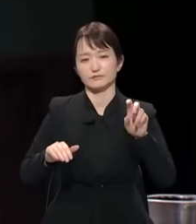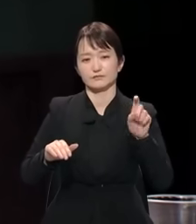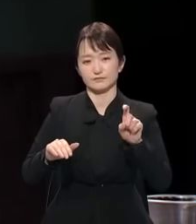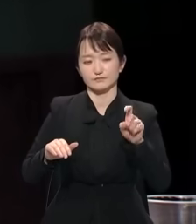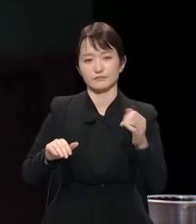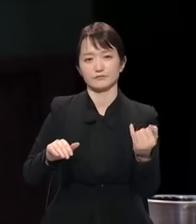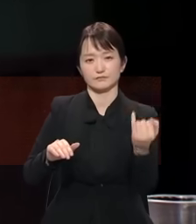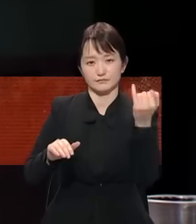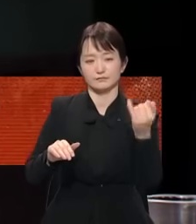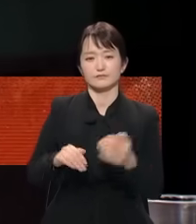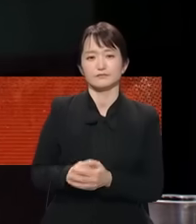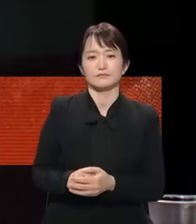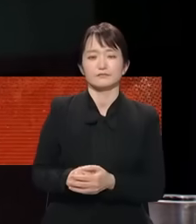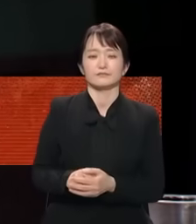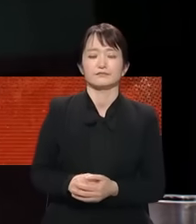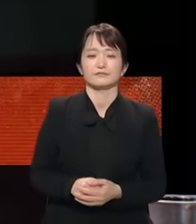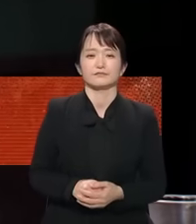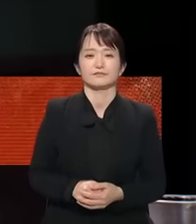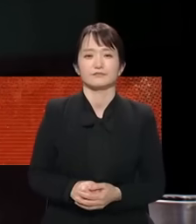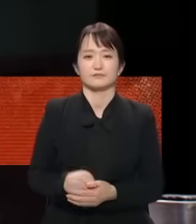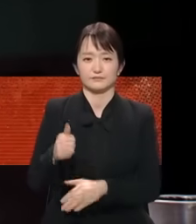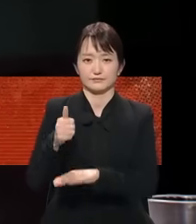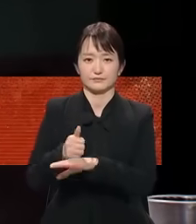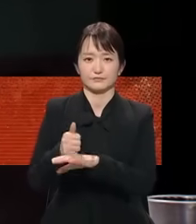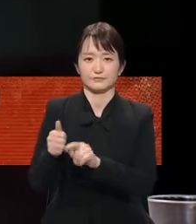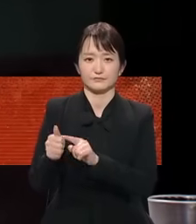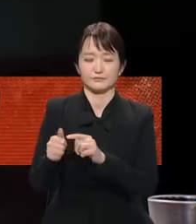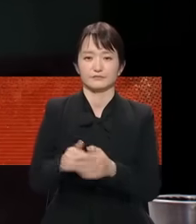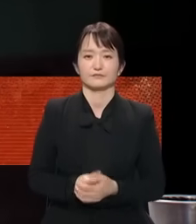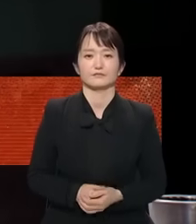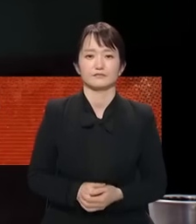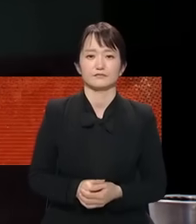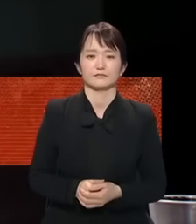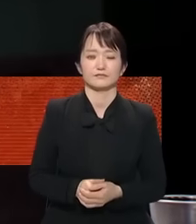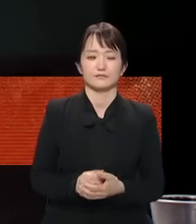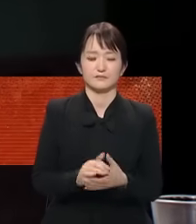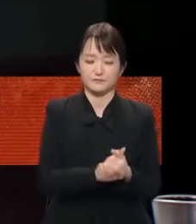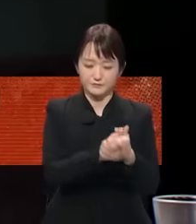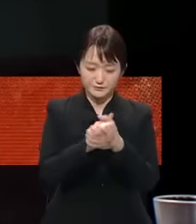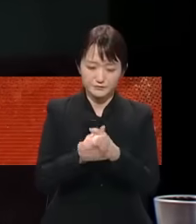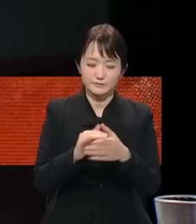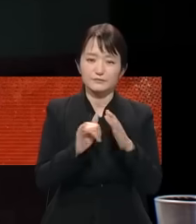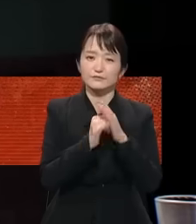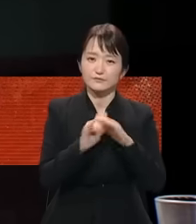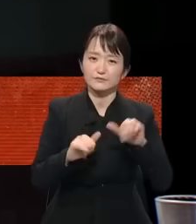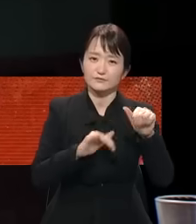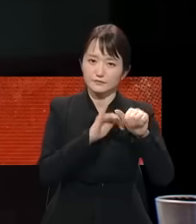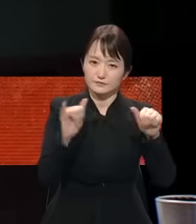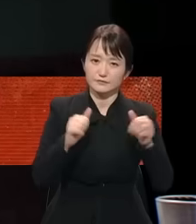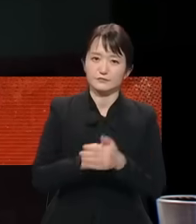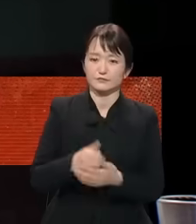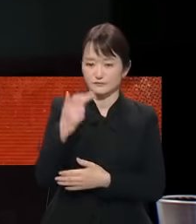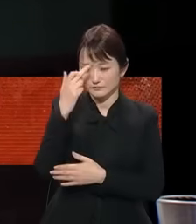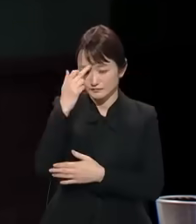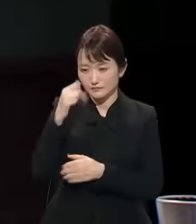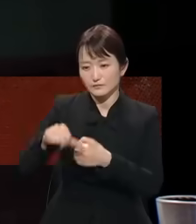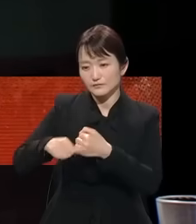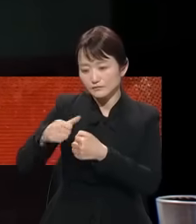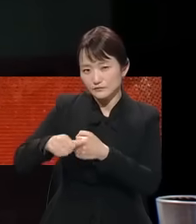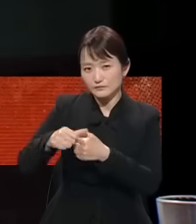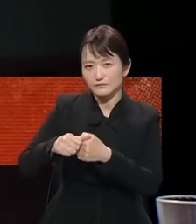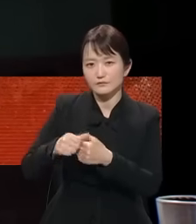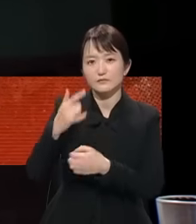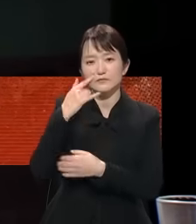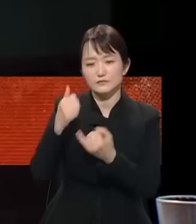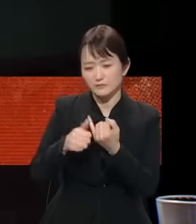늦둥이 막내로 살았습니다. 원래는 단란한 다섯 식구였는데 그 최 씨가 초등학교 5학년 됐을 때 그 부모님이